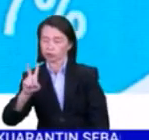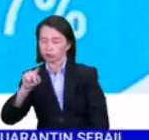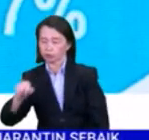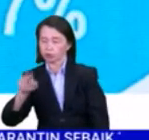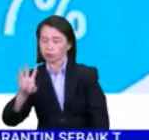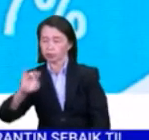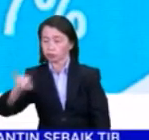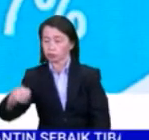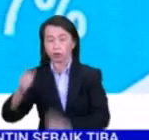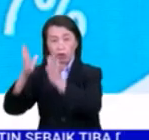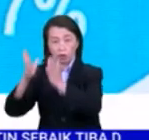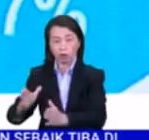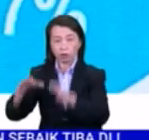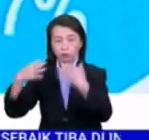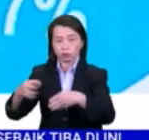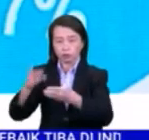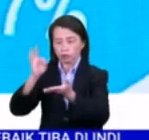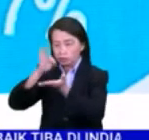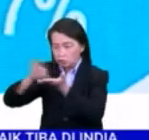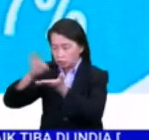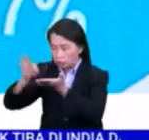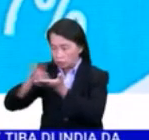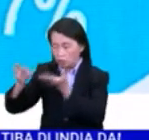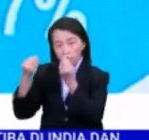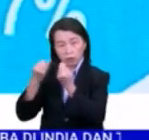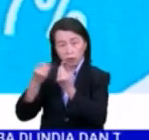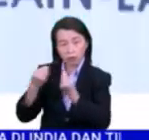juta penduduk yang telah dibanci,